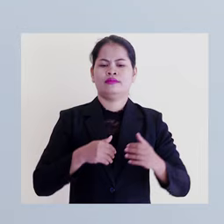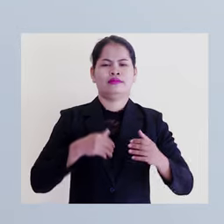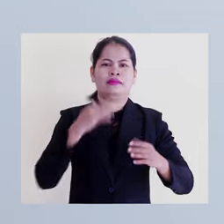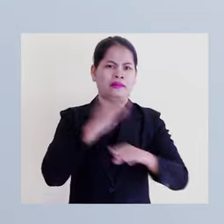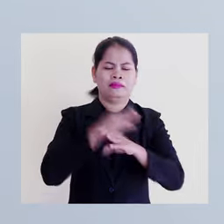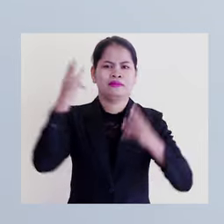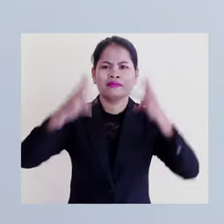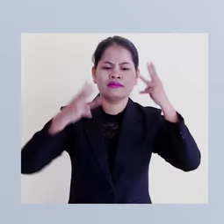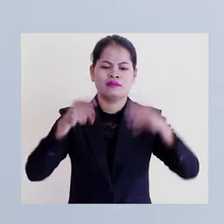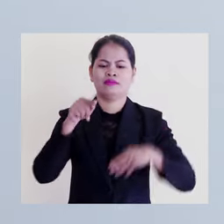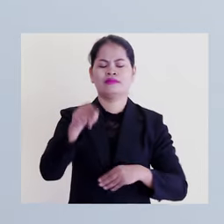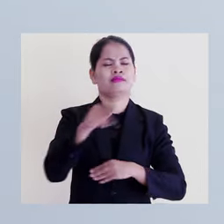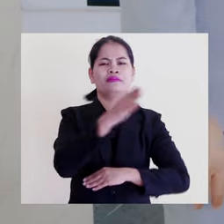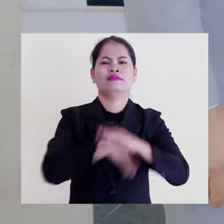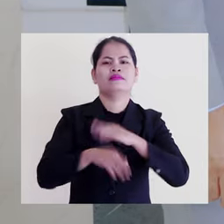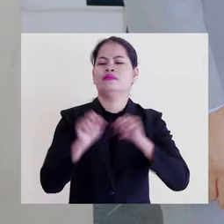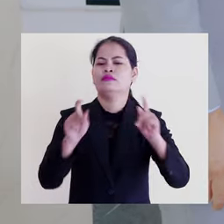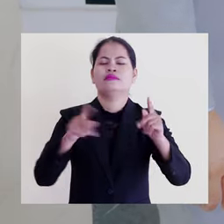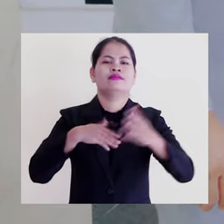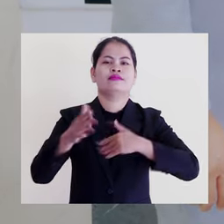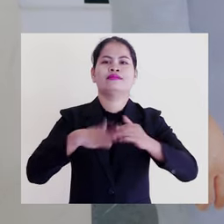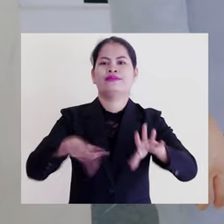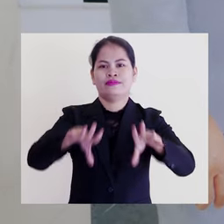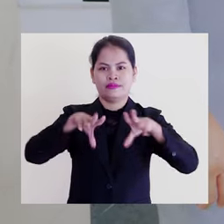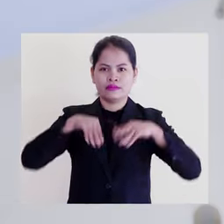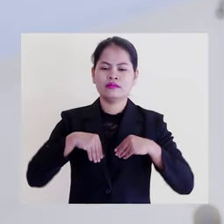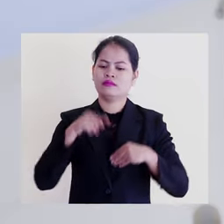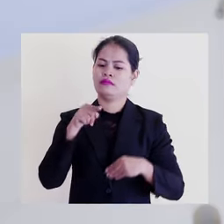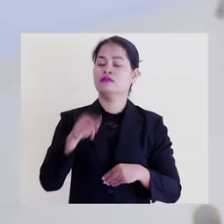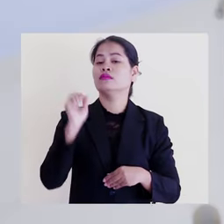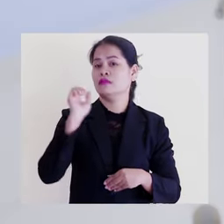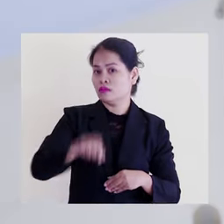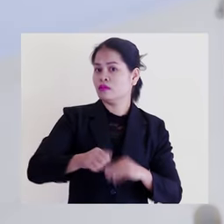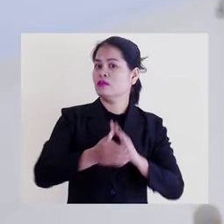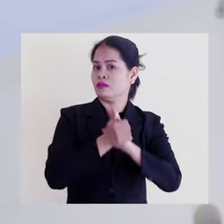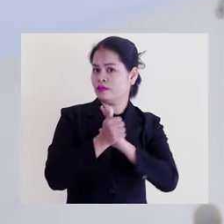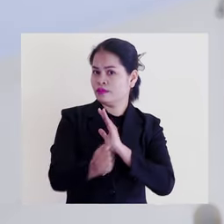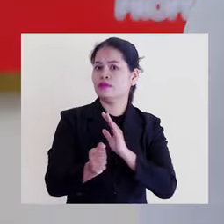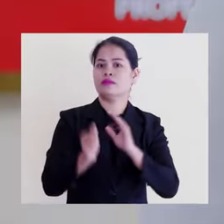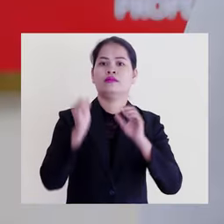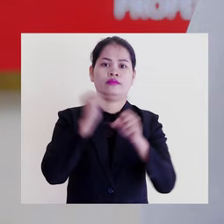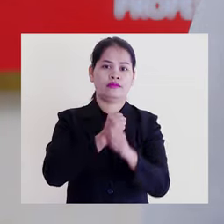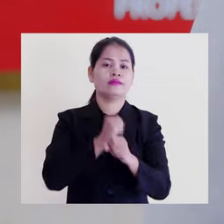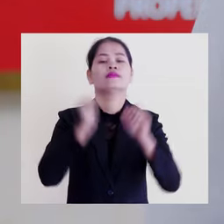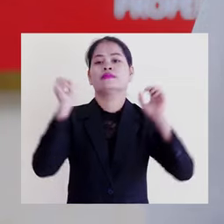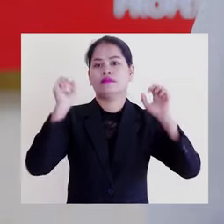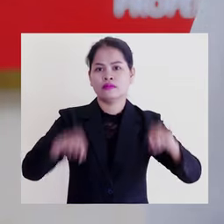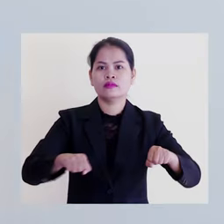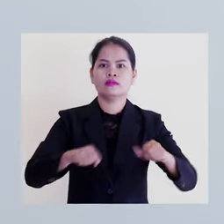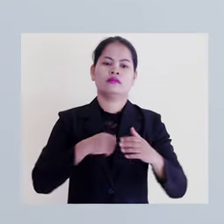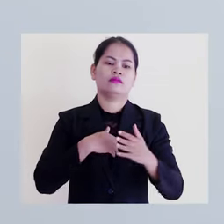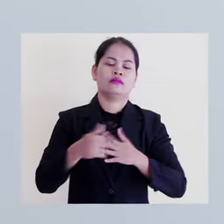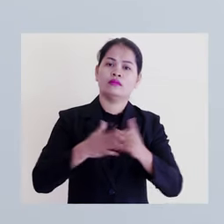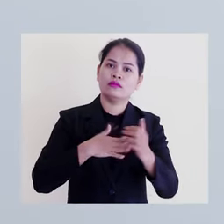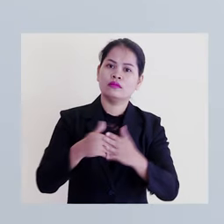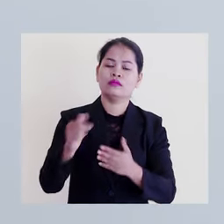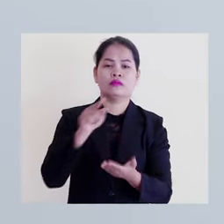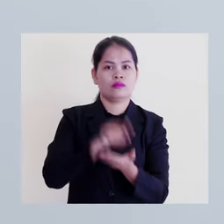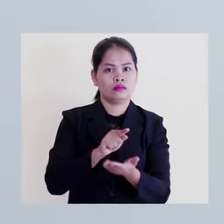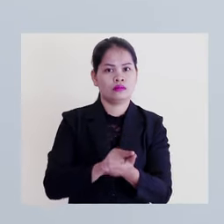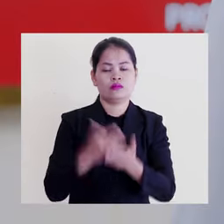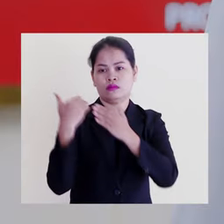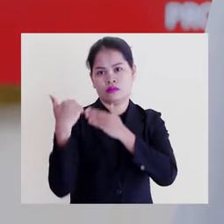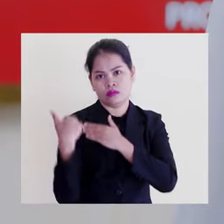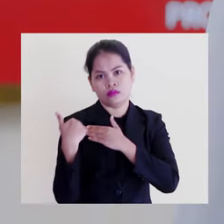កុំស្ទាក់ស្ទើរ ទោះជាជនមានពិការភាពក៏យើងទទួលយកដែរ ឲ្យតែគាត់នឹងមានសមត្ថភាពឆ្លើយតបនឹងការងារយើងម្យ៉ាងទៀត